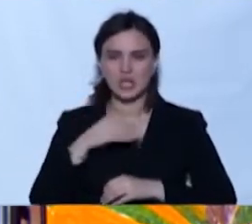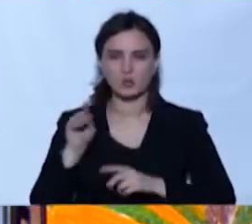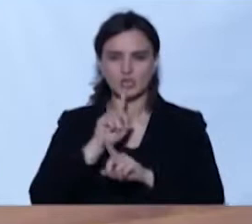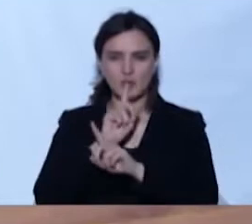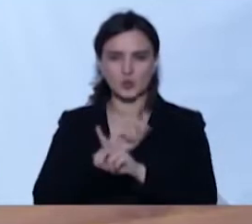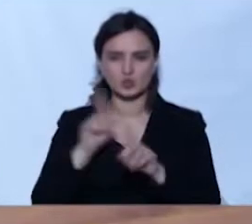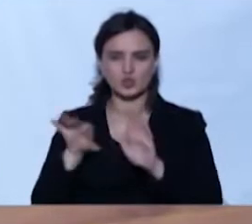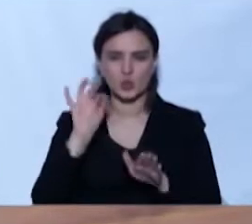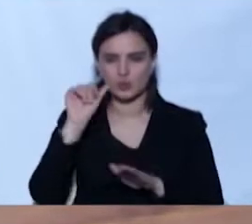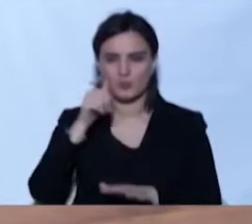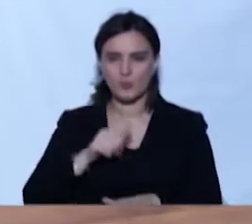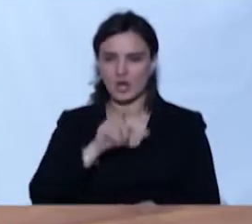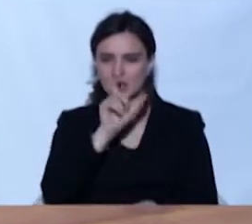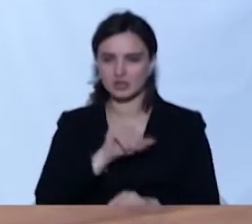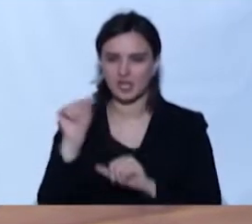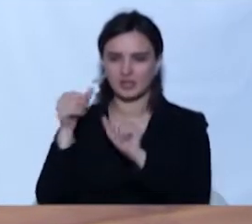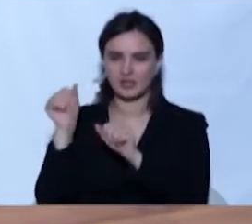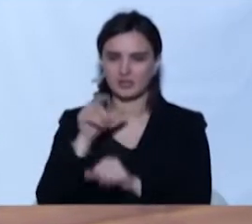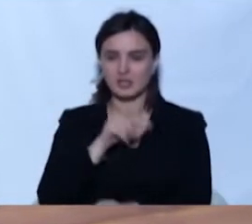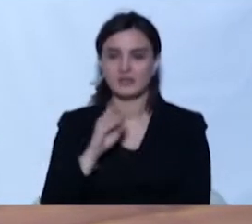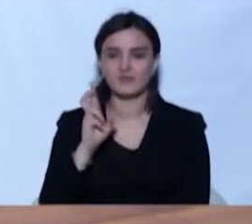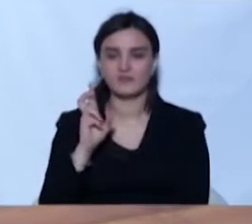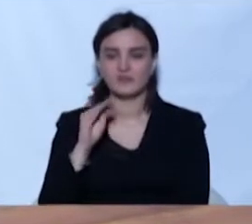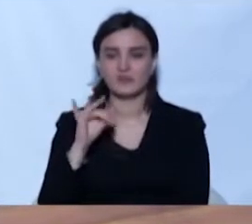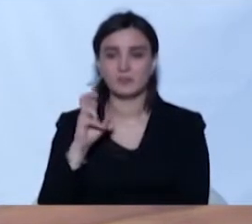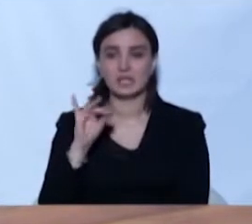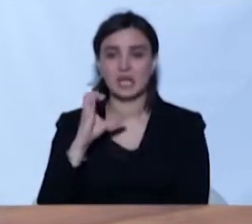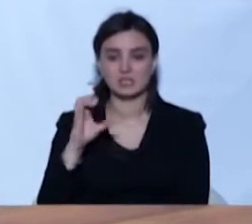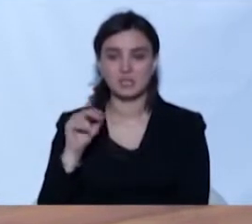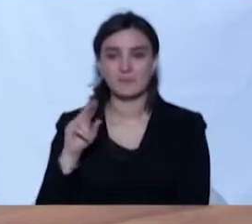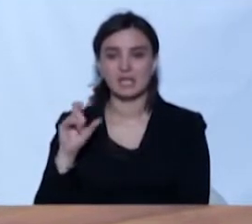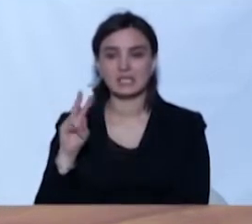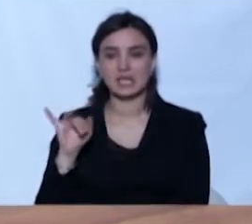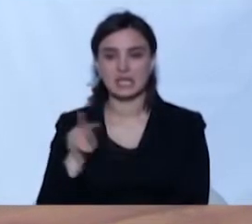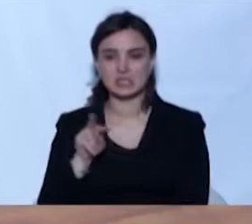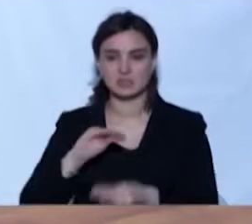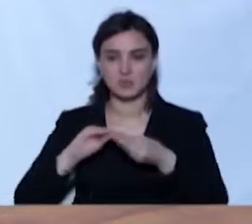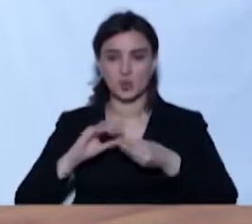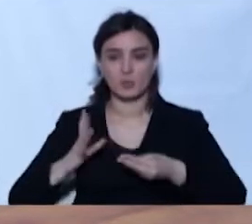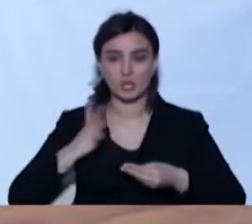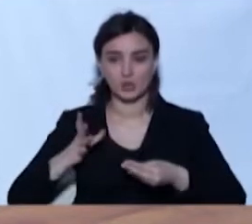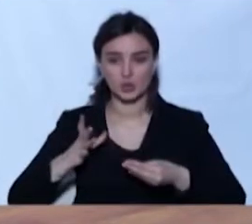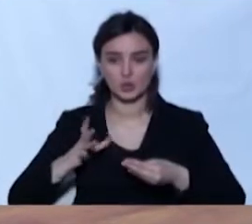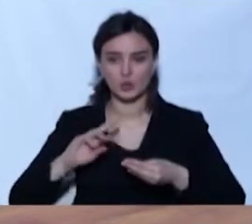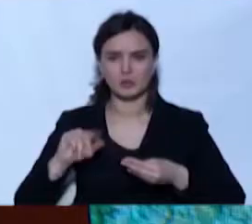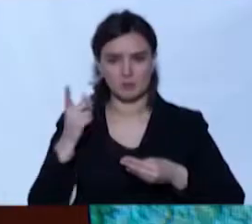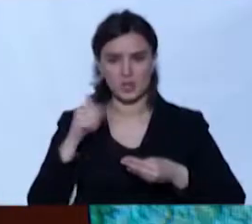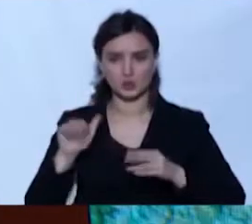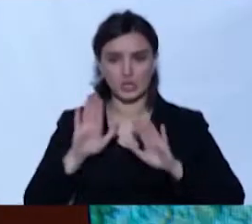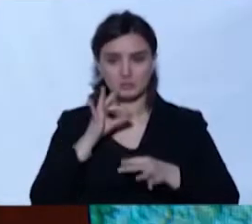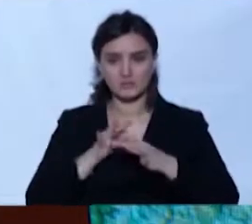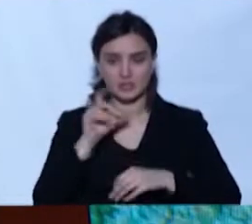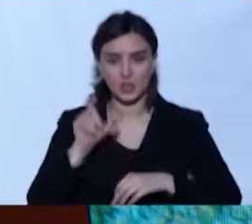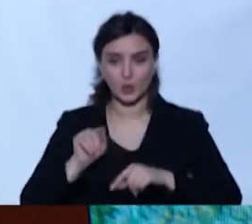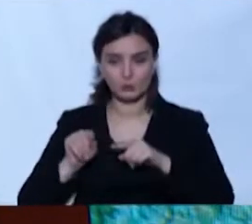მოქანდაკე ფიდიასი, რომელიც პერიკლესის მეგობარი იყო და რომელიც არამარტო ხელმძღვანელობდა